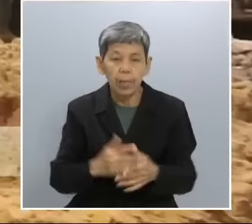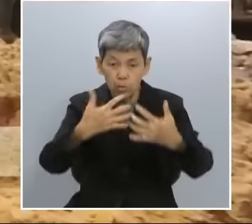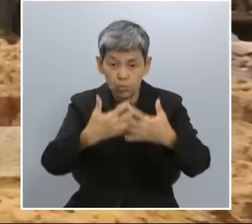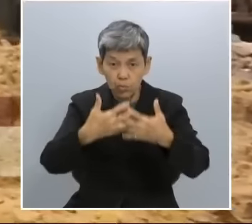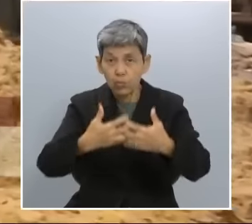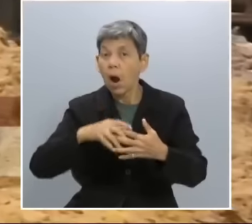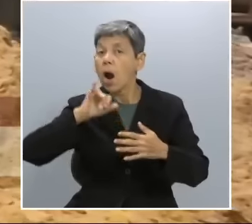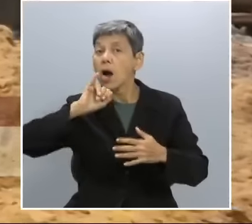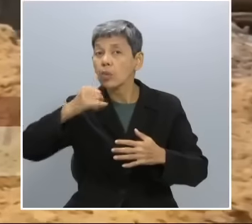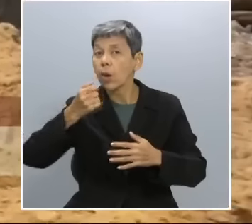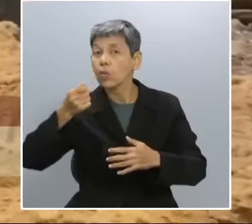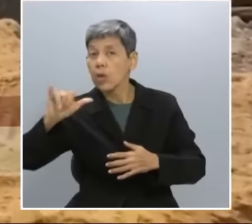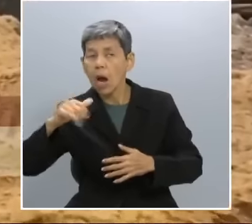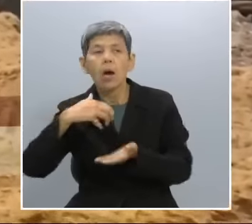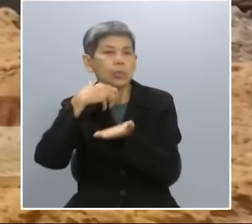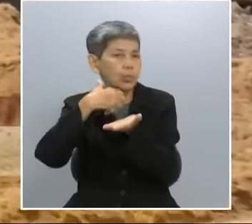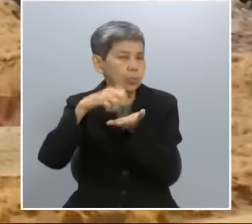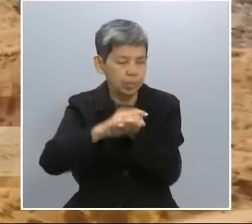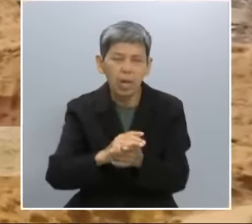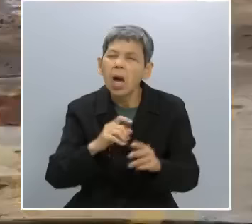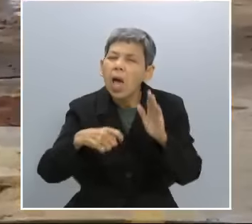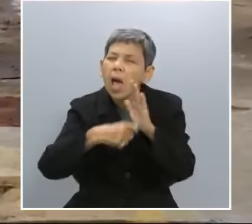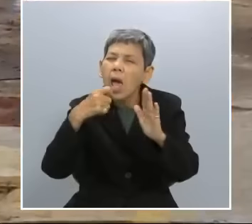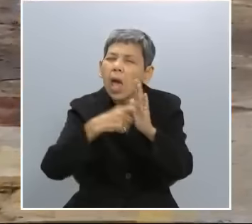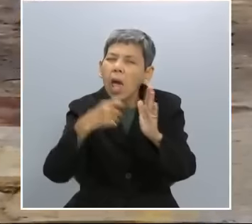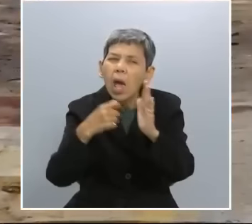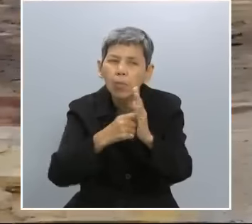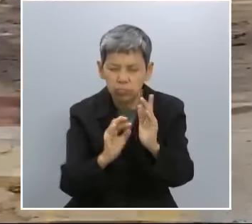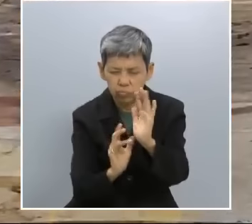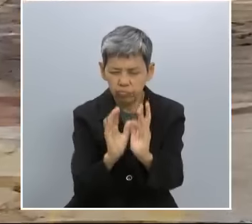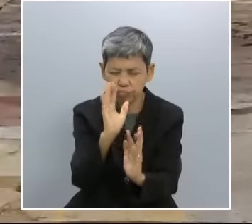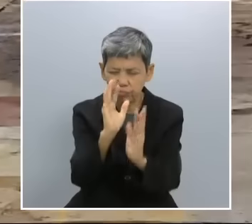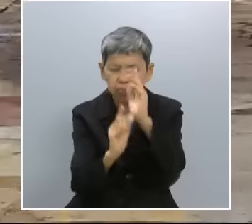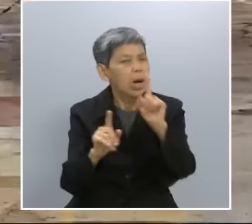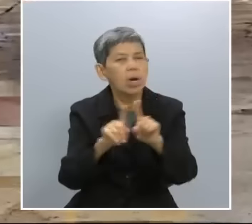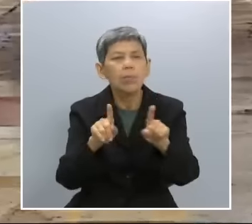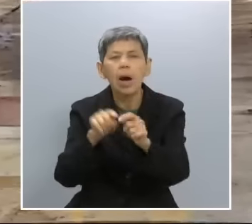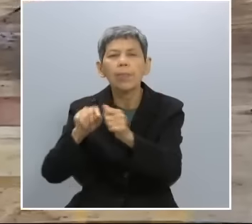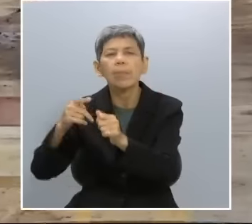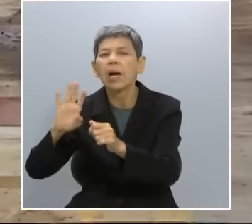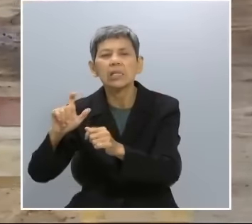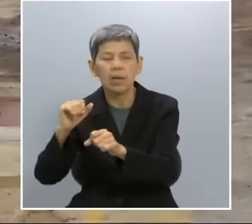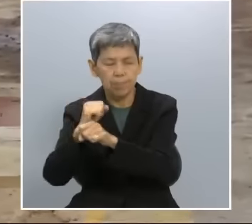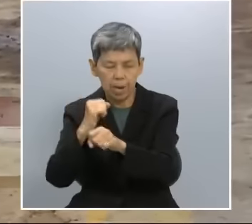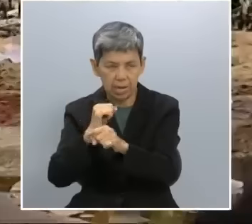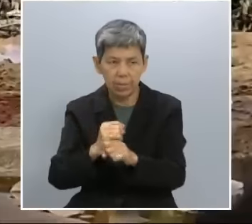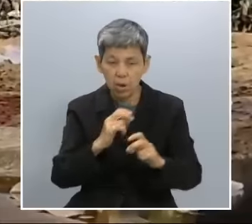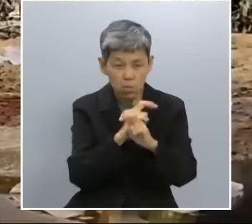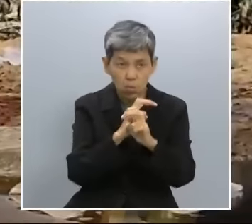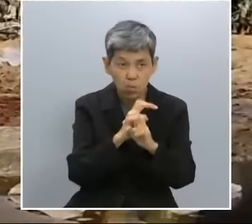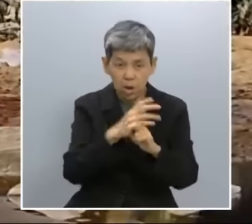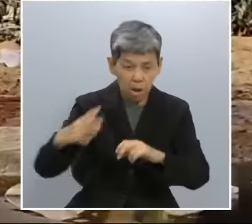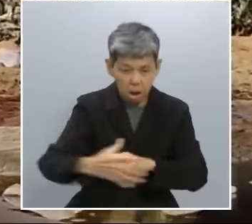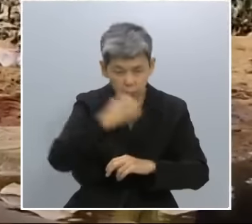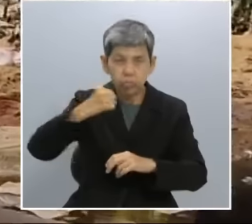ดเมื่อเช้านี้บอกนะครับว่าสาเหตุที่เกิดคุมควันก็เหมือนกับที่ภาชีนั่นแหละ กากสารเคมีที่ยึดไว้ในโก